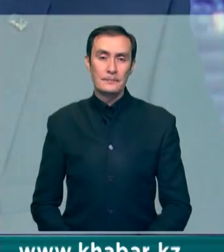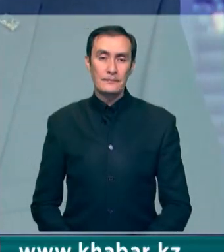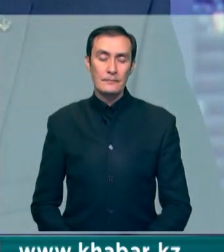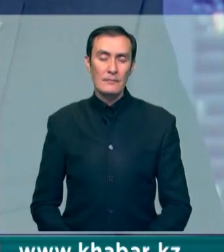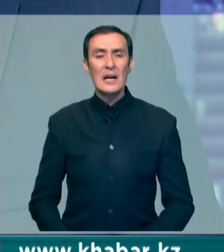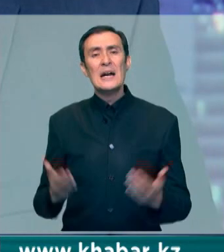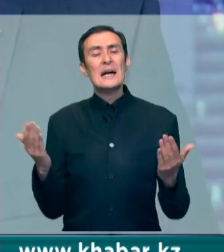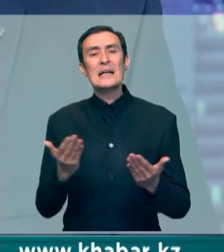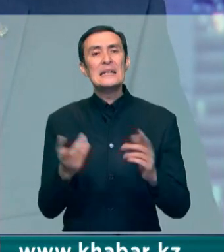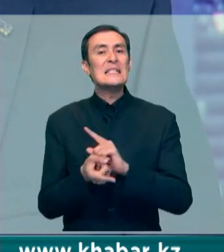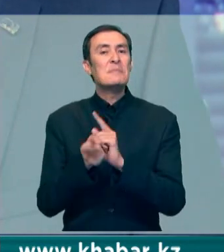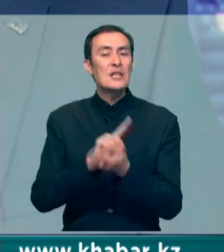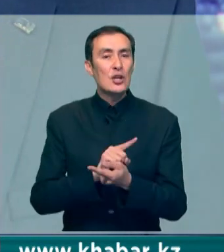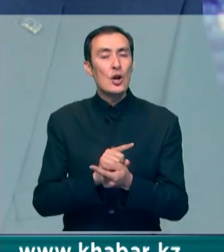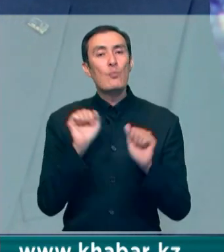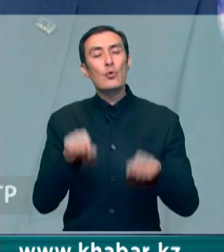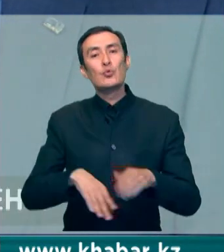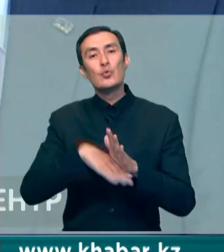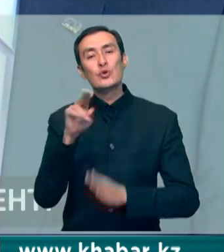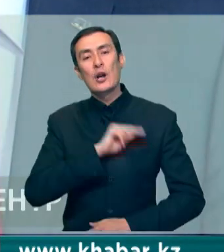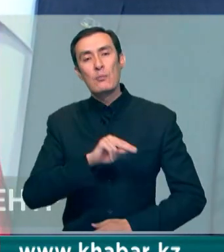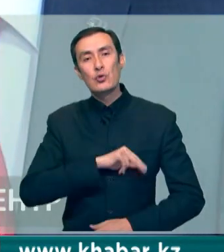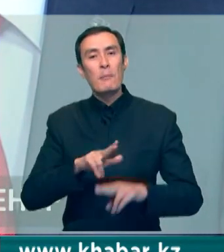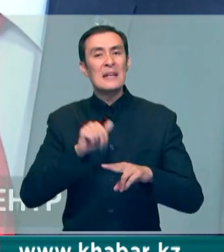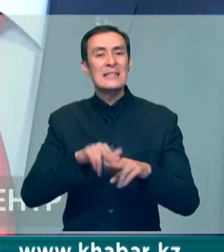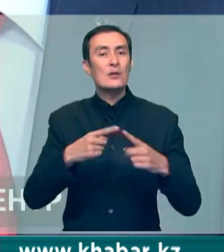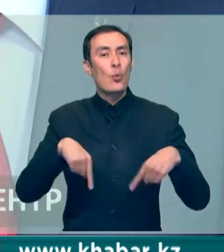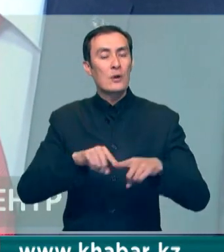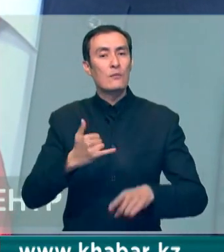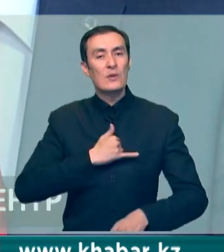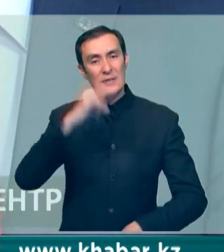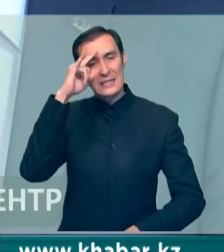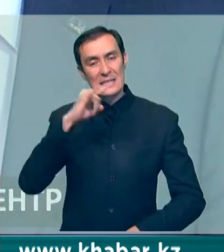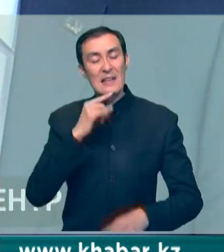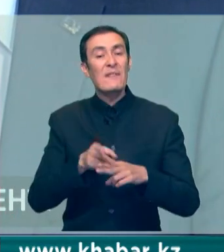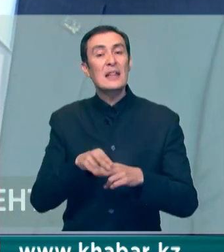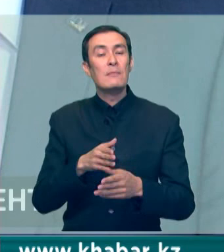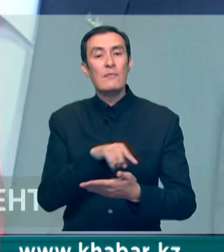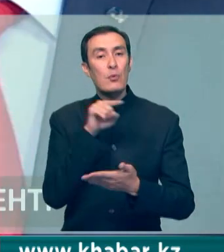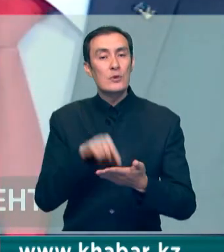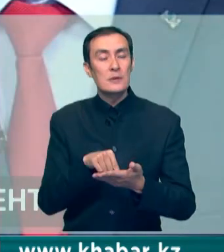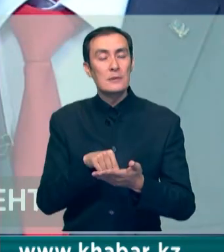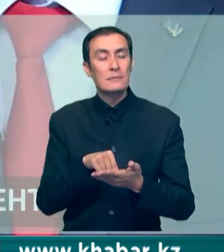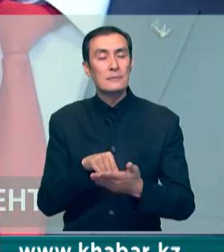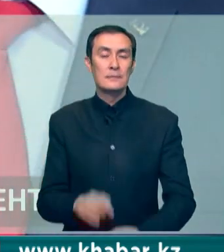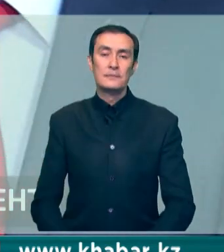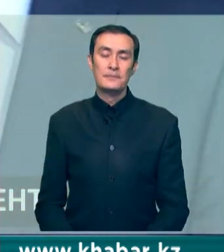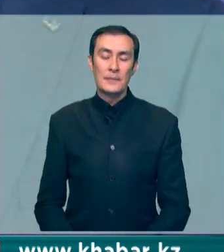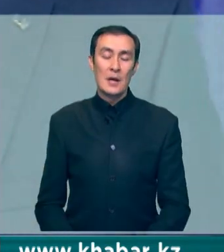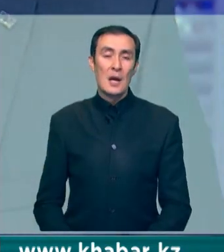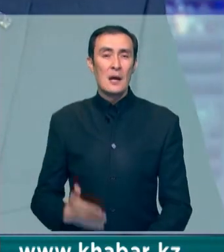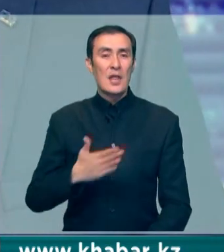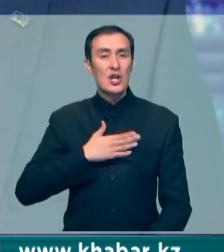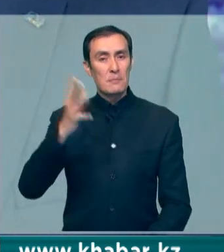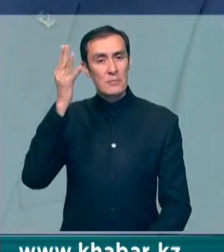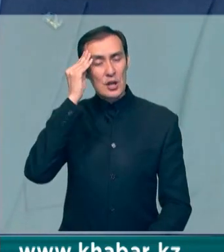какие изменения могут улучшить работу правоохранительных органов нашей страны в этом направлении на наш взгляд